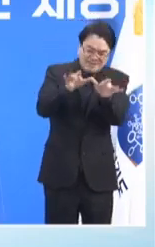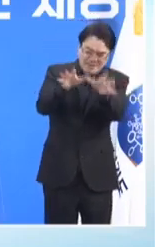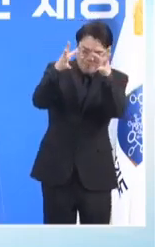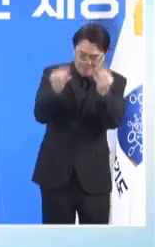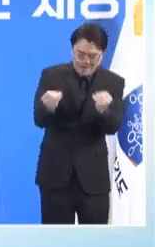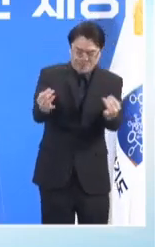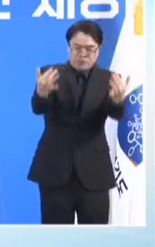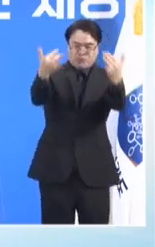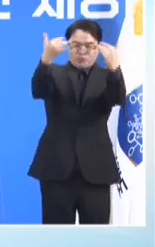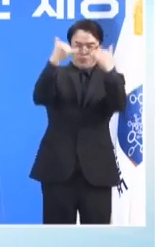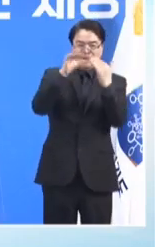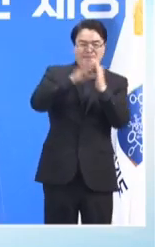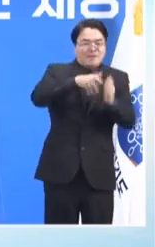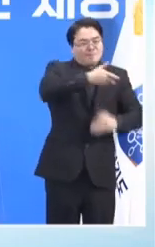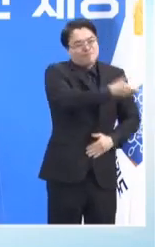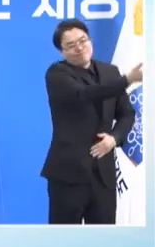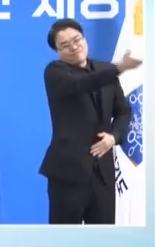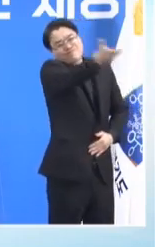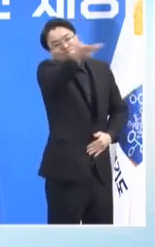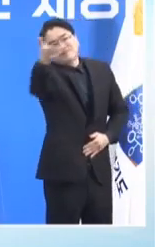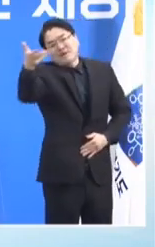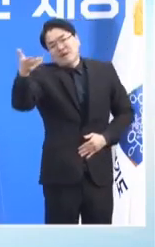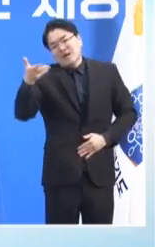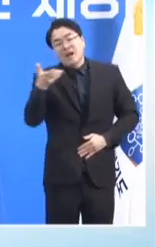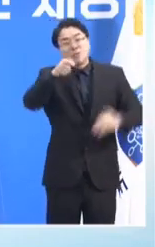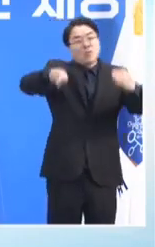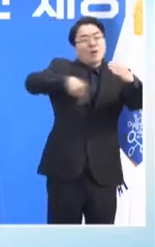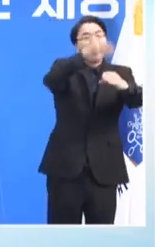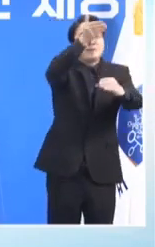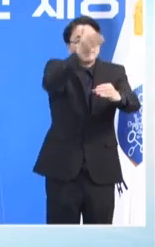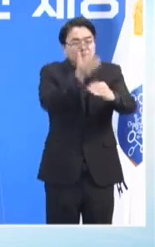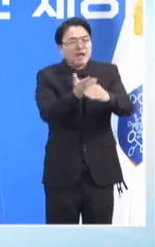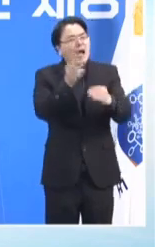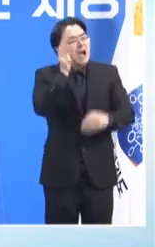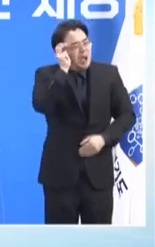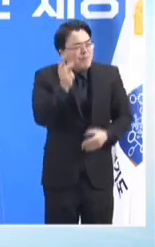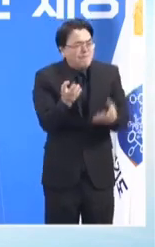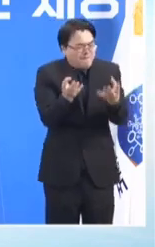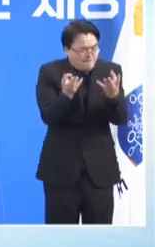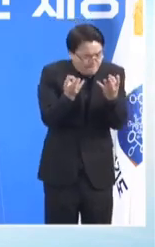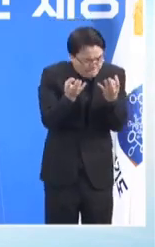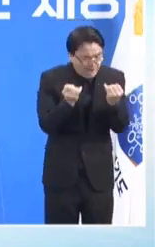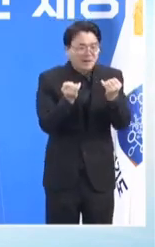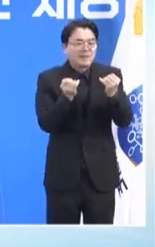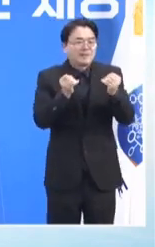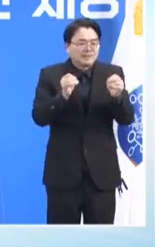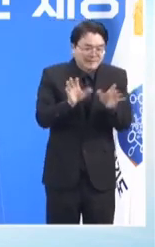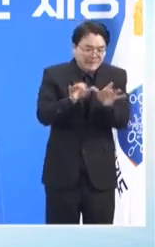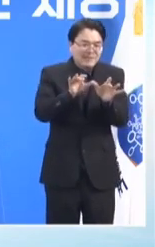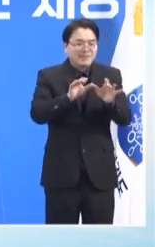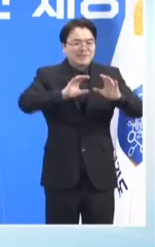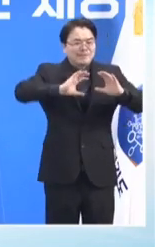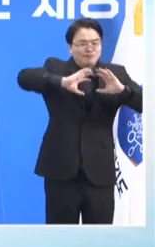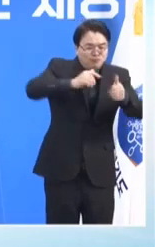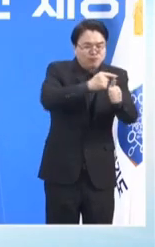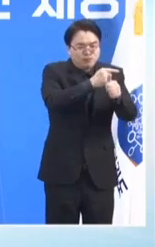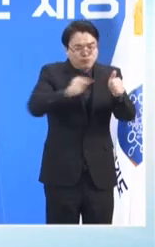분주한 이동을 시작할 것입니다. 이런 와중에 수백 마리의 야생조류가 죽어나갈 것입니다.